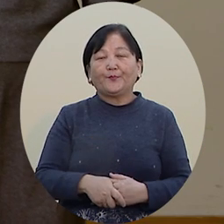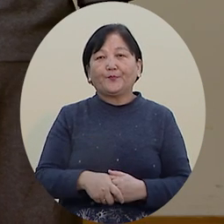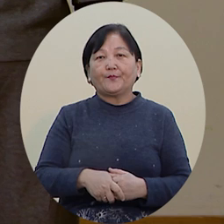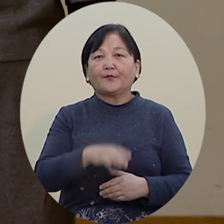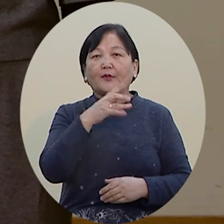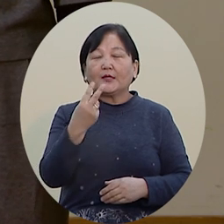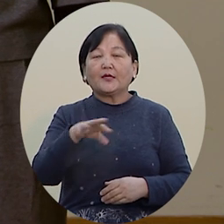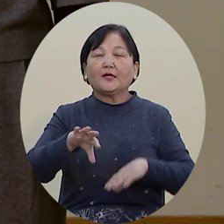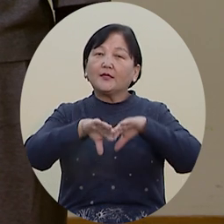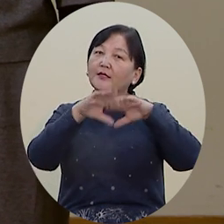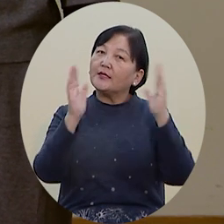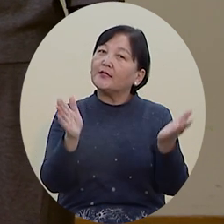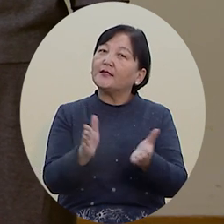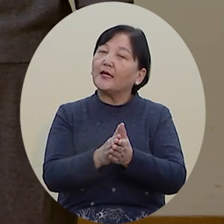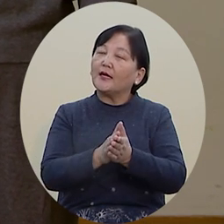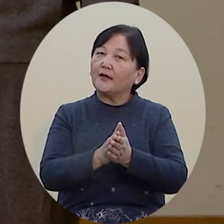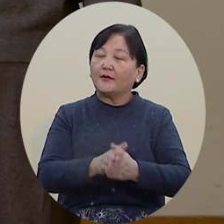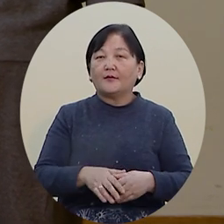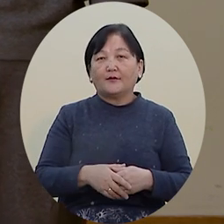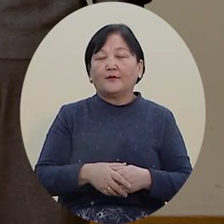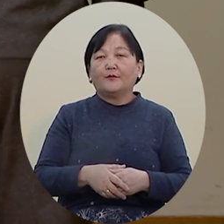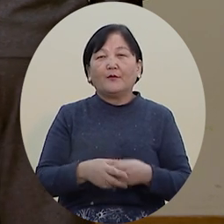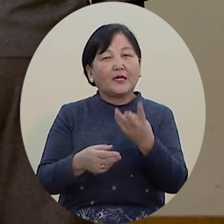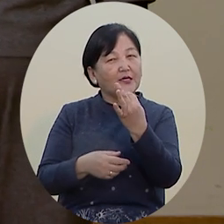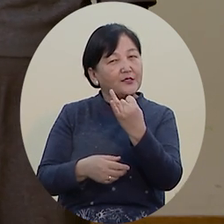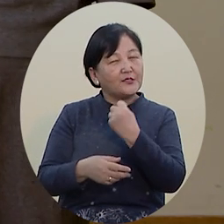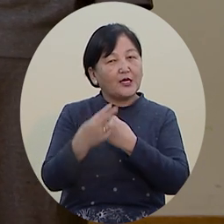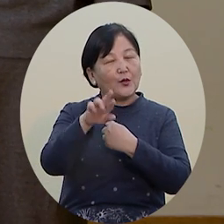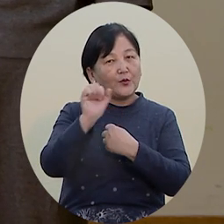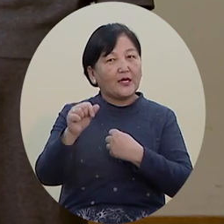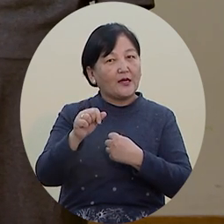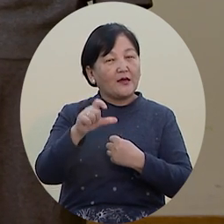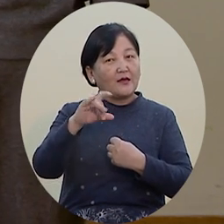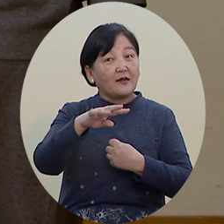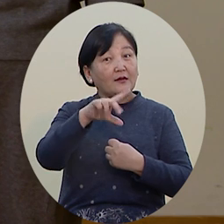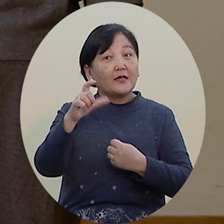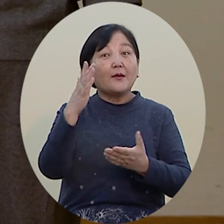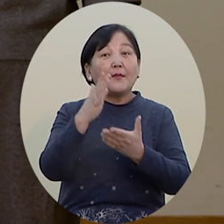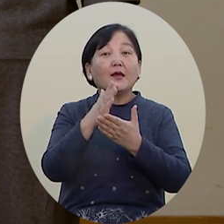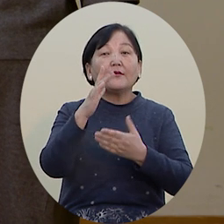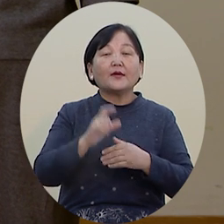За ингээд нийтдээ болвол хичнээн усны хэрэглээ байдаг вэ гэхлээр